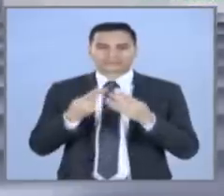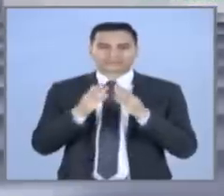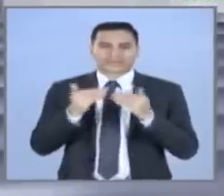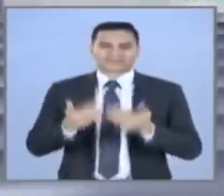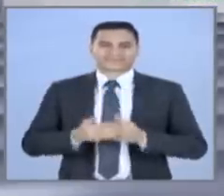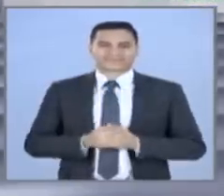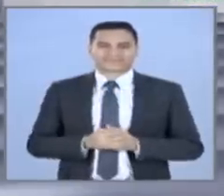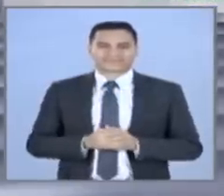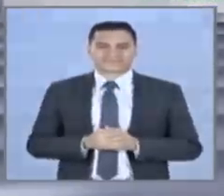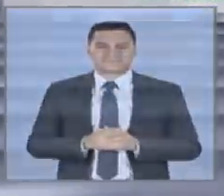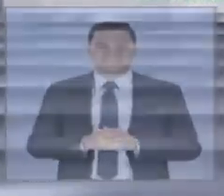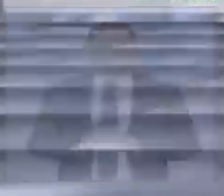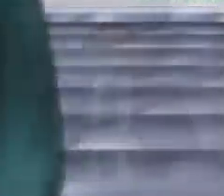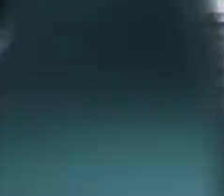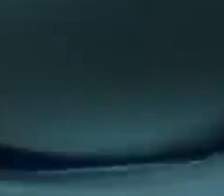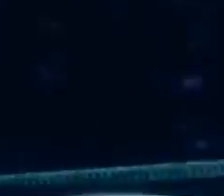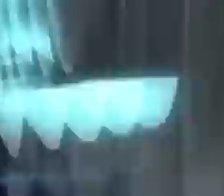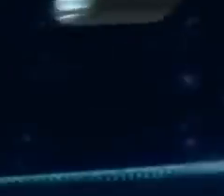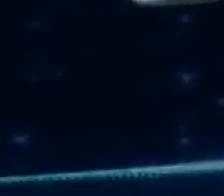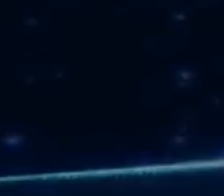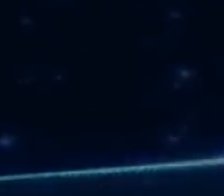المعيلة والشمول المالي.